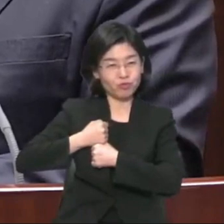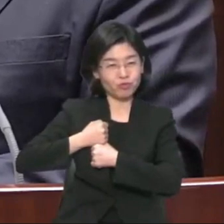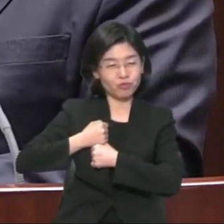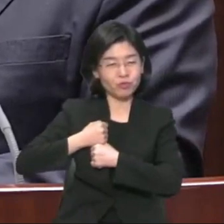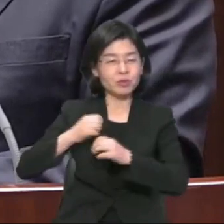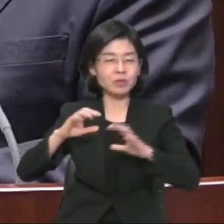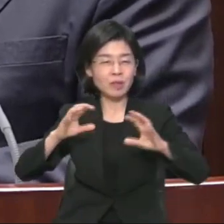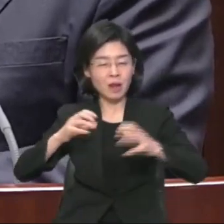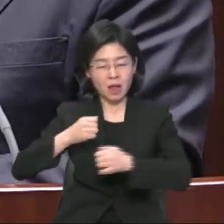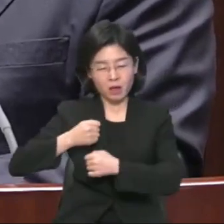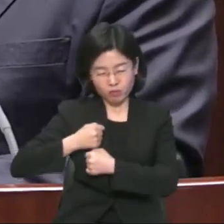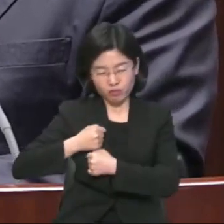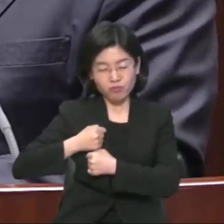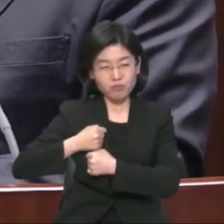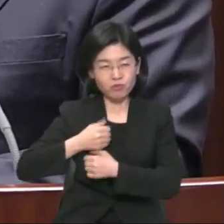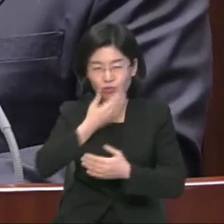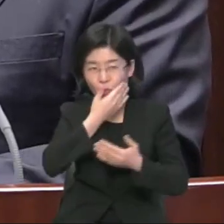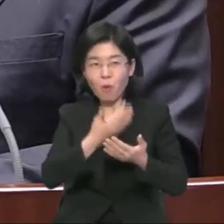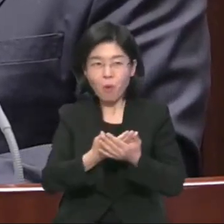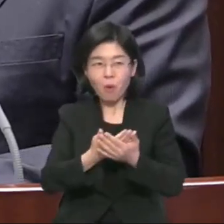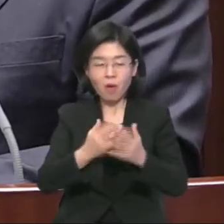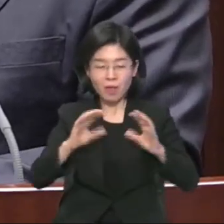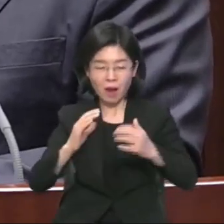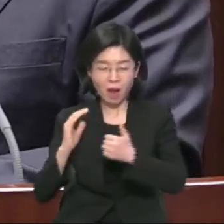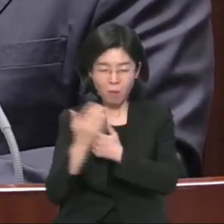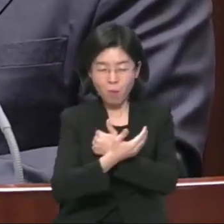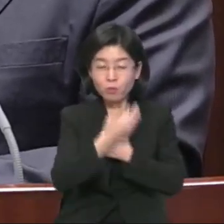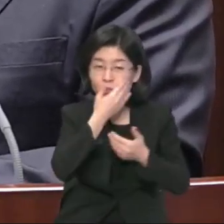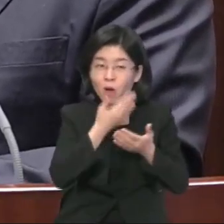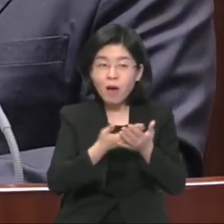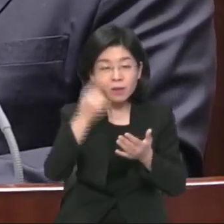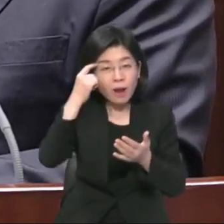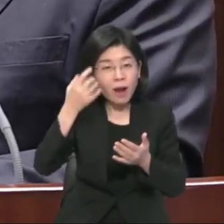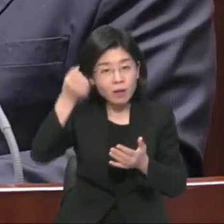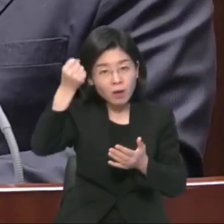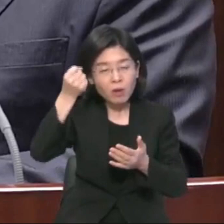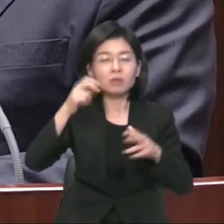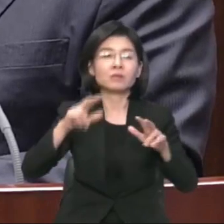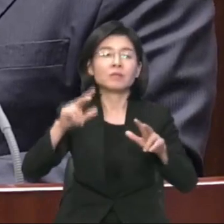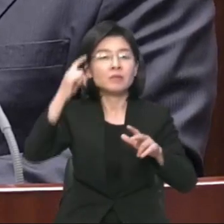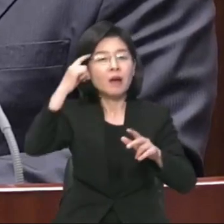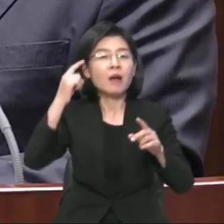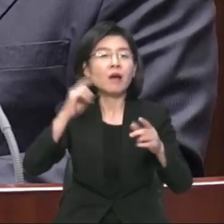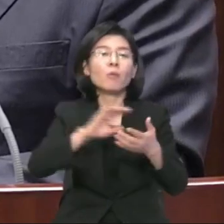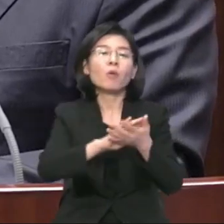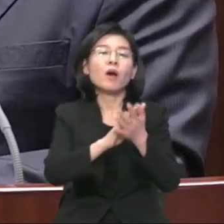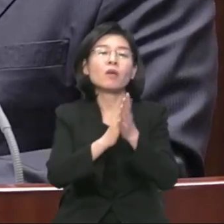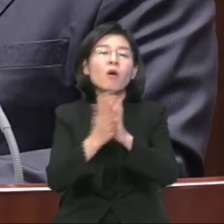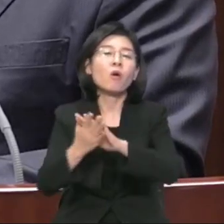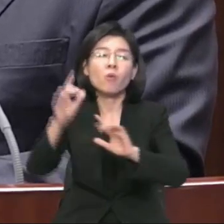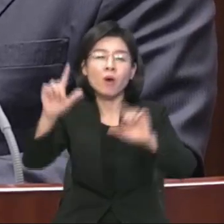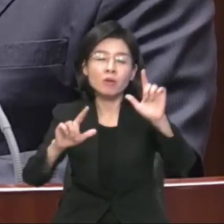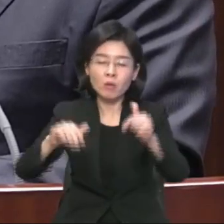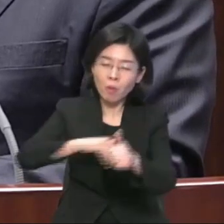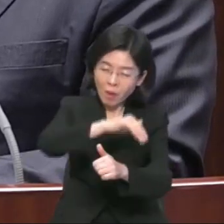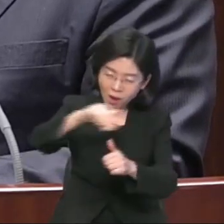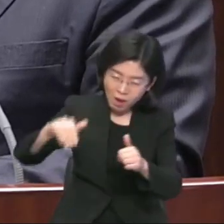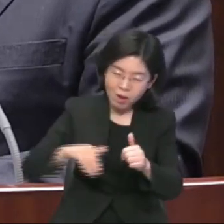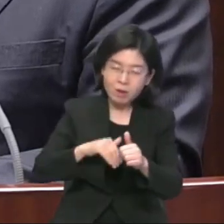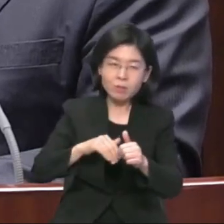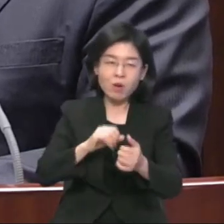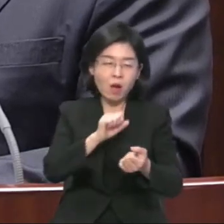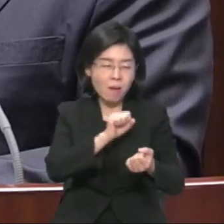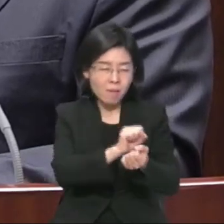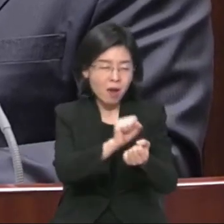안보의 핵심이었습니다만은 지금은 이제 방역이라든지 환경이라든지 여러 가지 이런 그 이